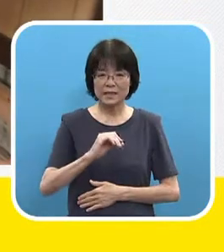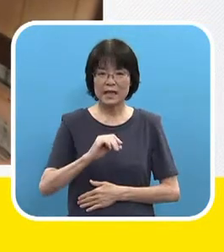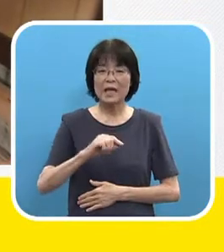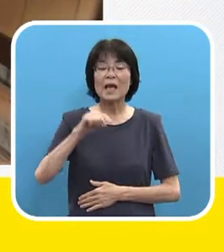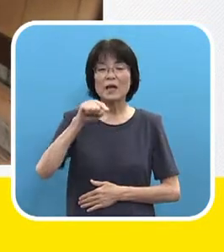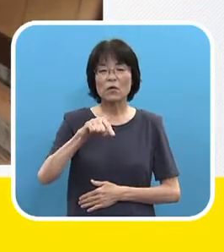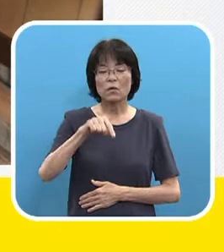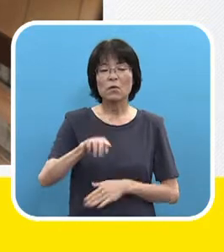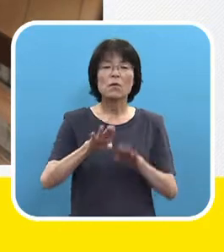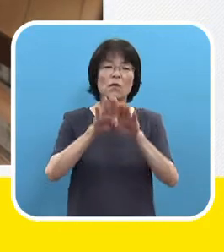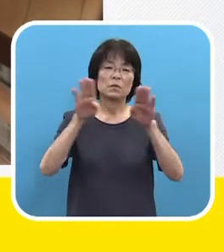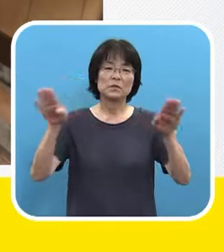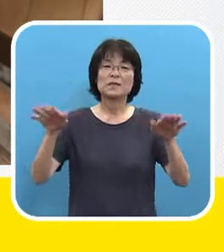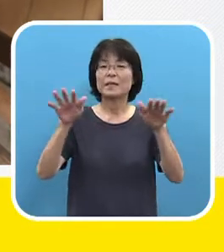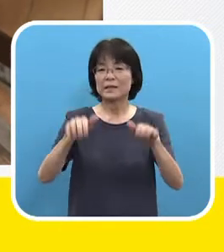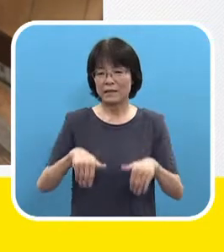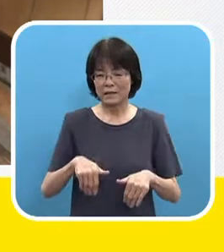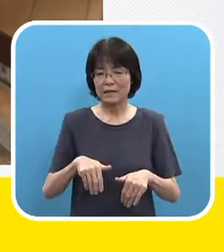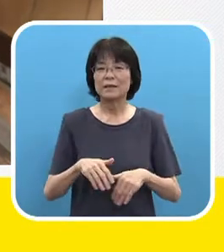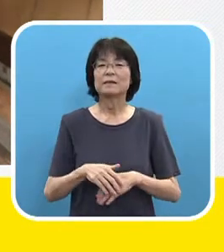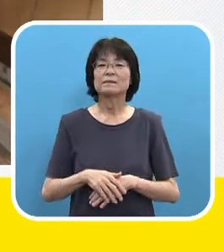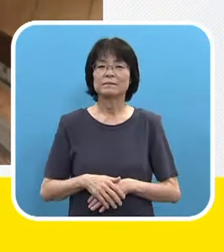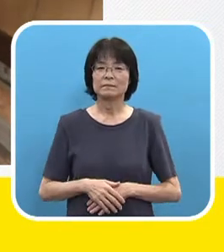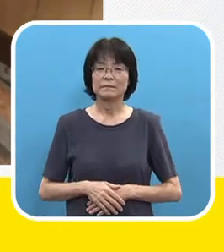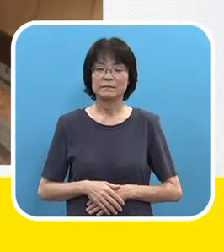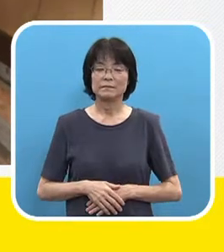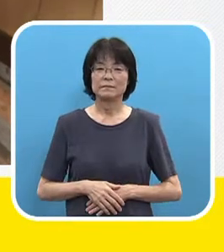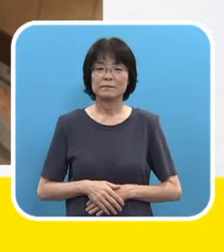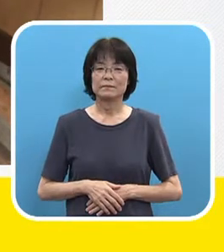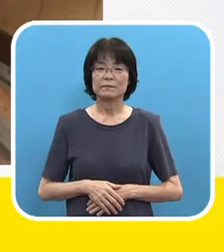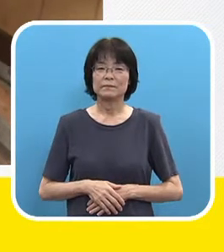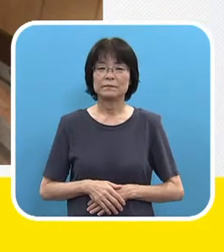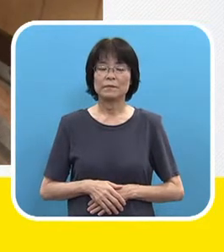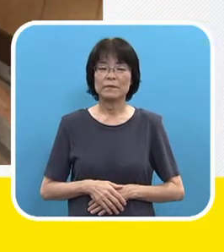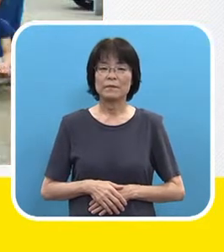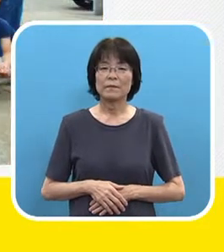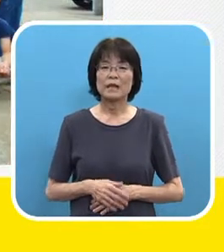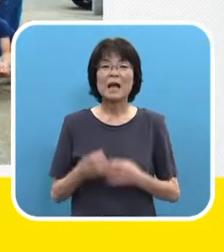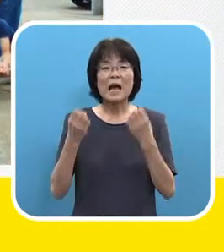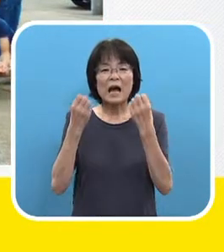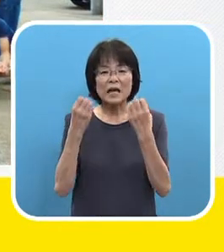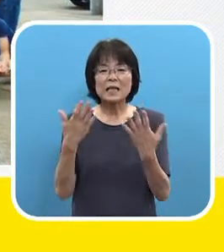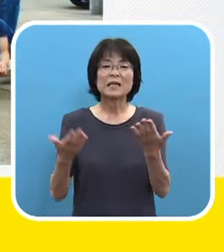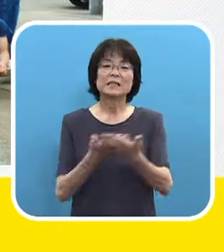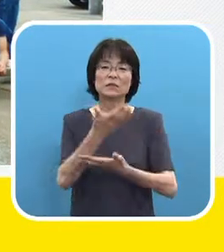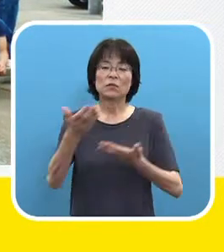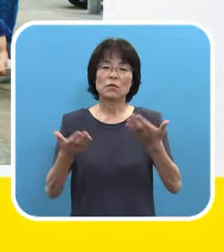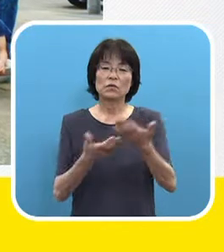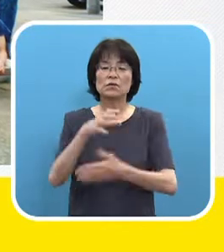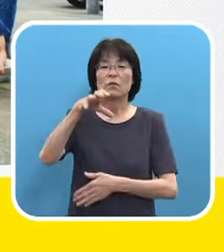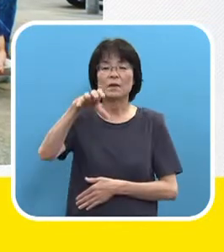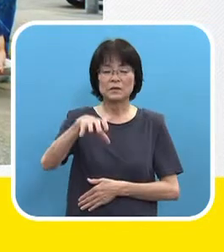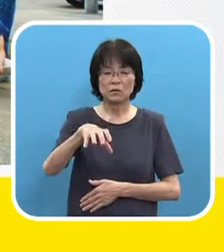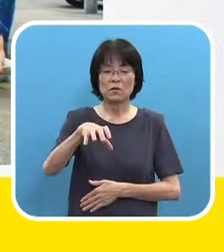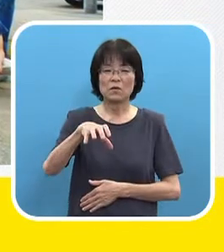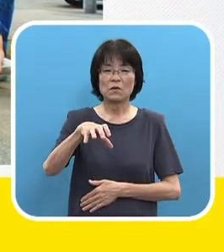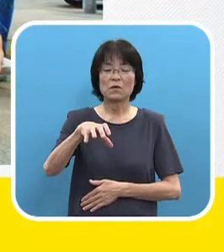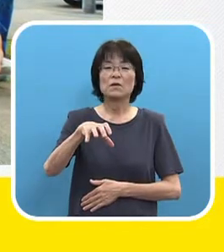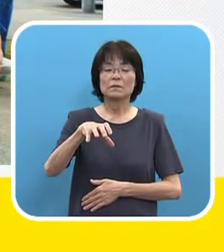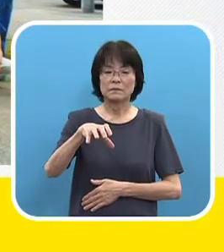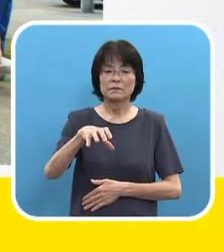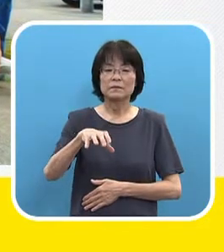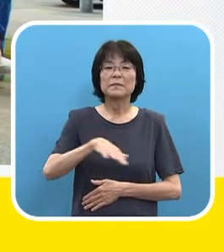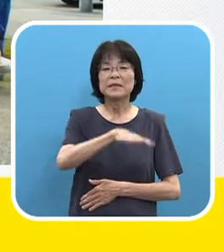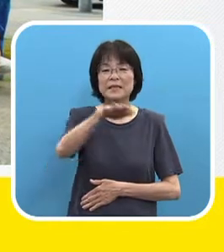ストハウスをオープンさせたってことなんだな。 新しい交流の拠点みたいな、まあ、そういう人